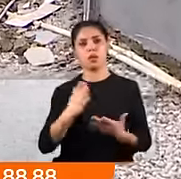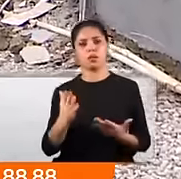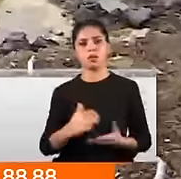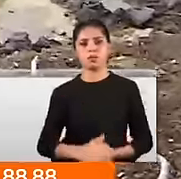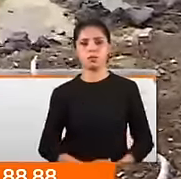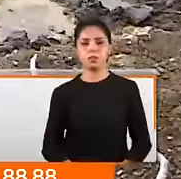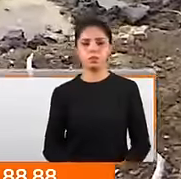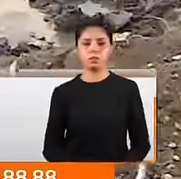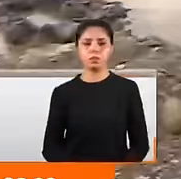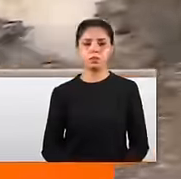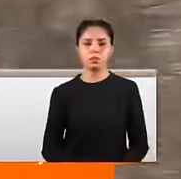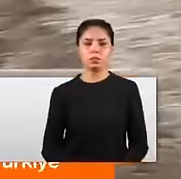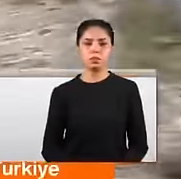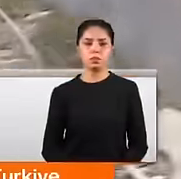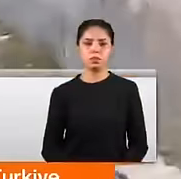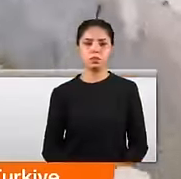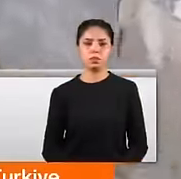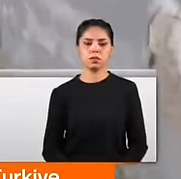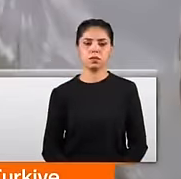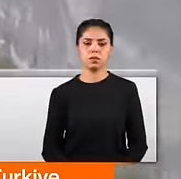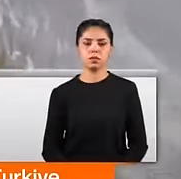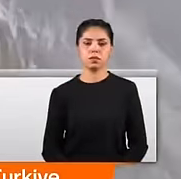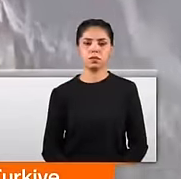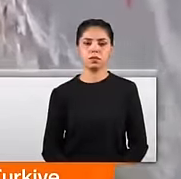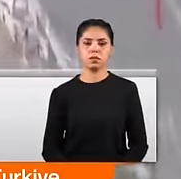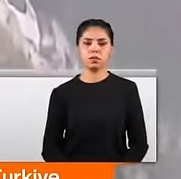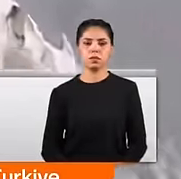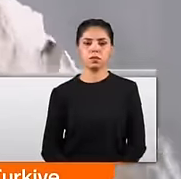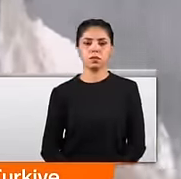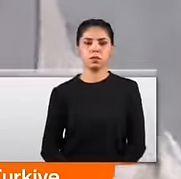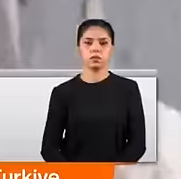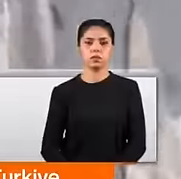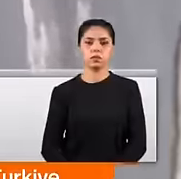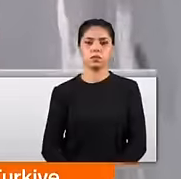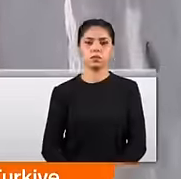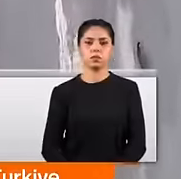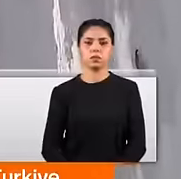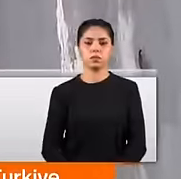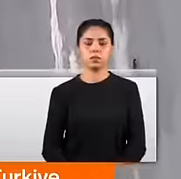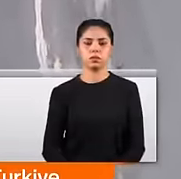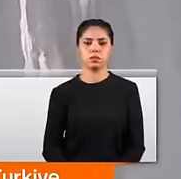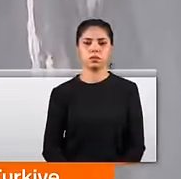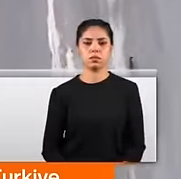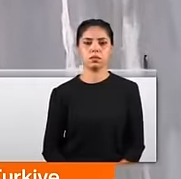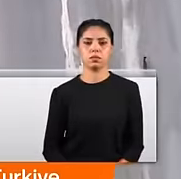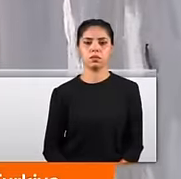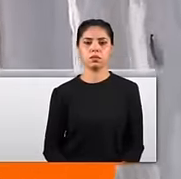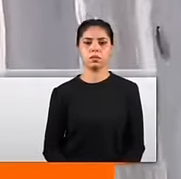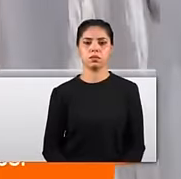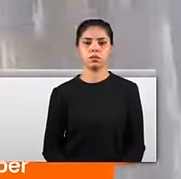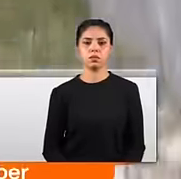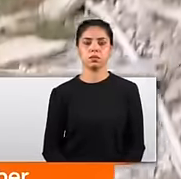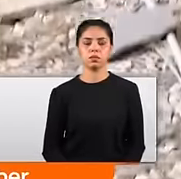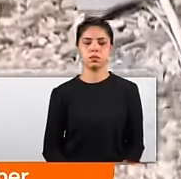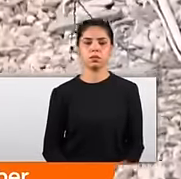istiyor. Siz duvara tutunuyorsunuz. Ben mesela kenardayım hemen. İki kişi zor geçiyor. Evet. Bende bir de baş dönmesi var. Buradan